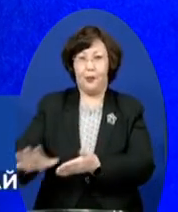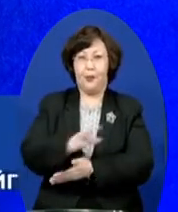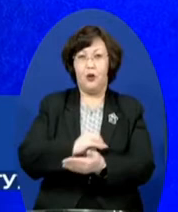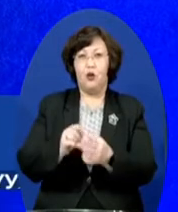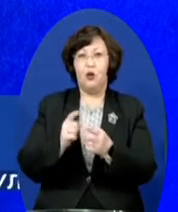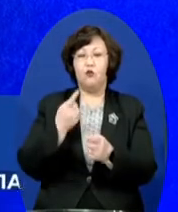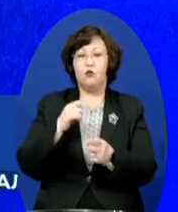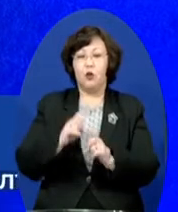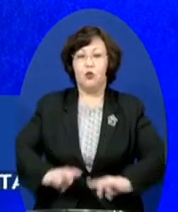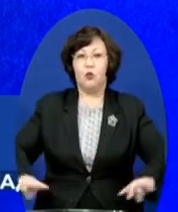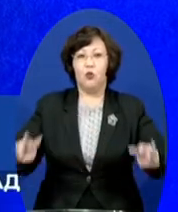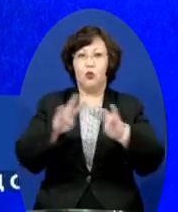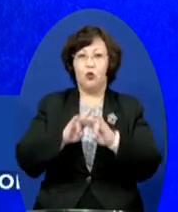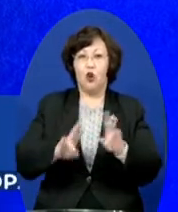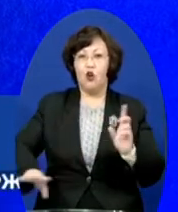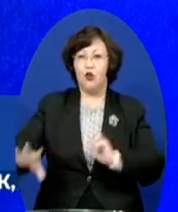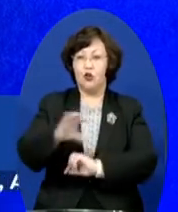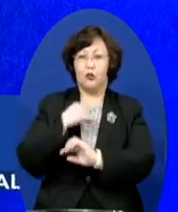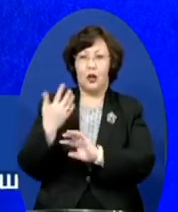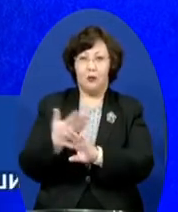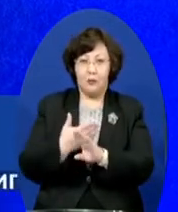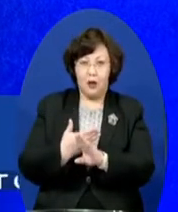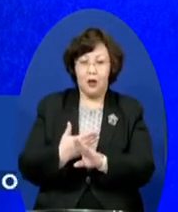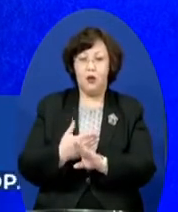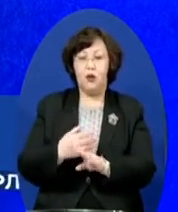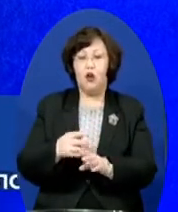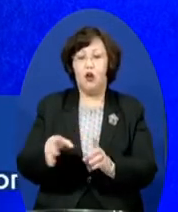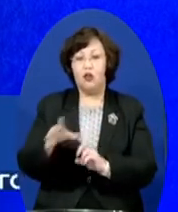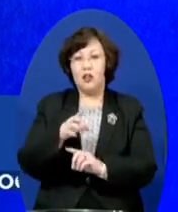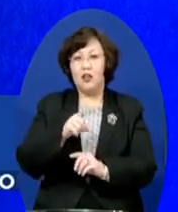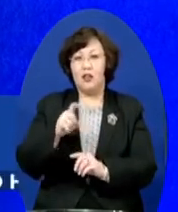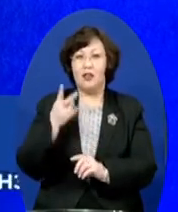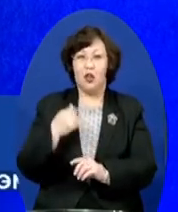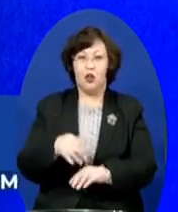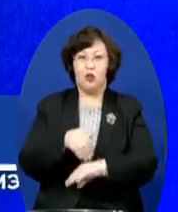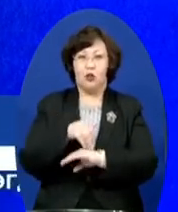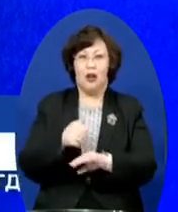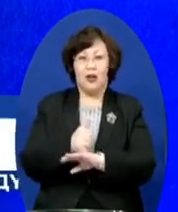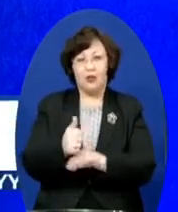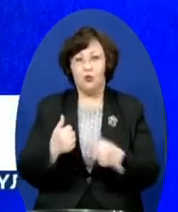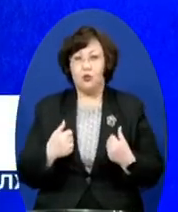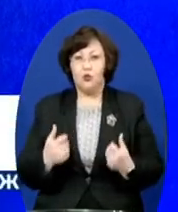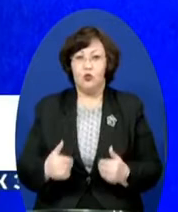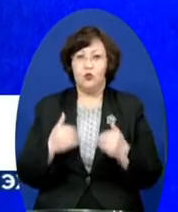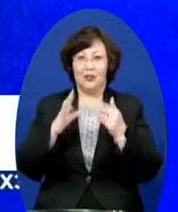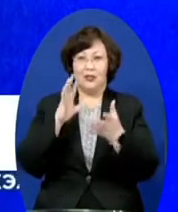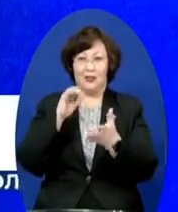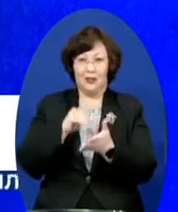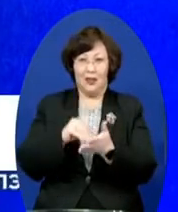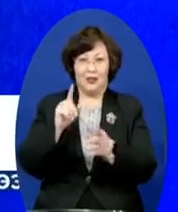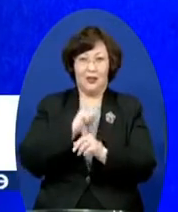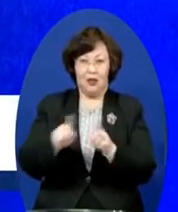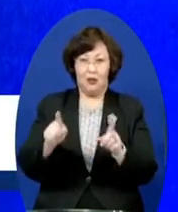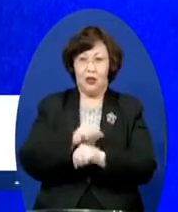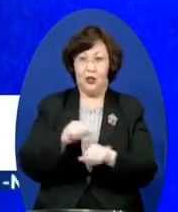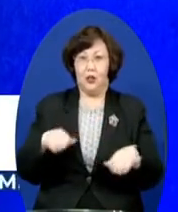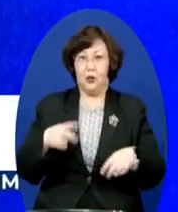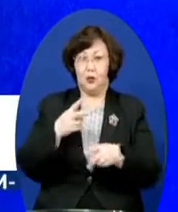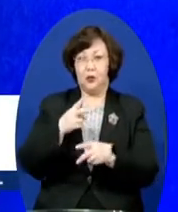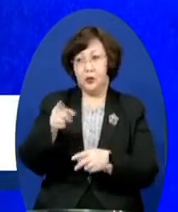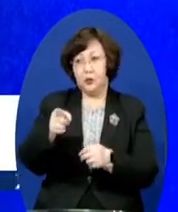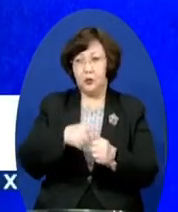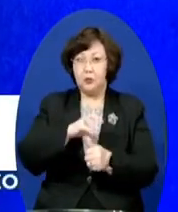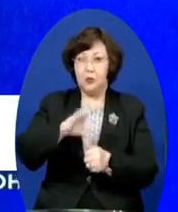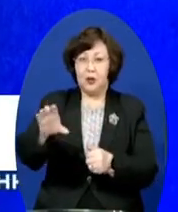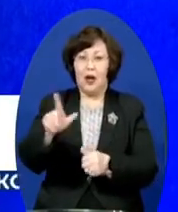нуурын экосистемийг хамгаалах, цаашид хүрээлэн буй орчинд ээлтэй тогтвортой аялал жуулчлалыг хөгжүүлж, стандартын шаардлага хангаагүй иргэн хуулийн этгээдэд